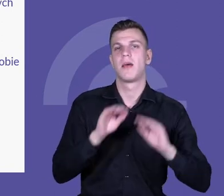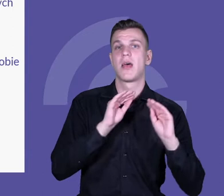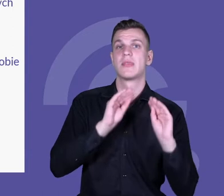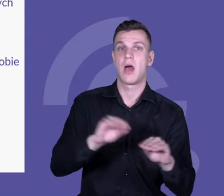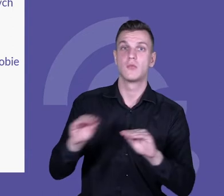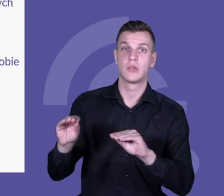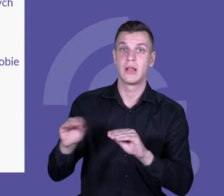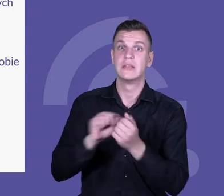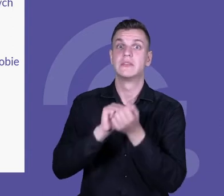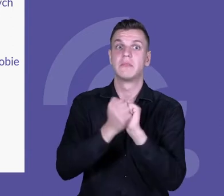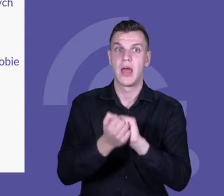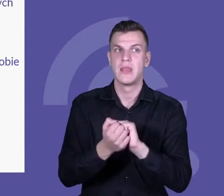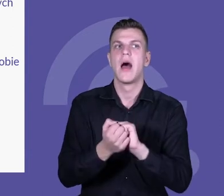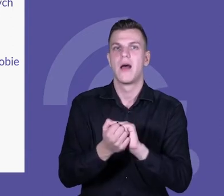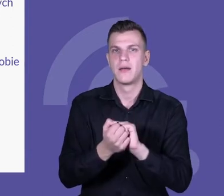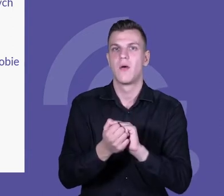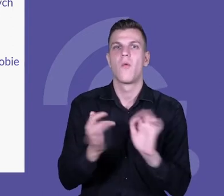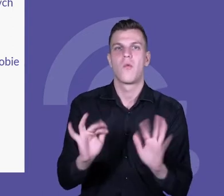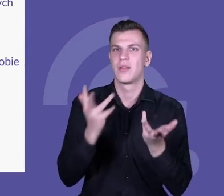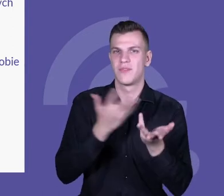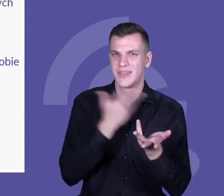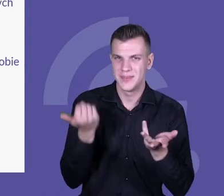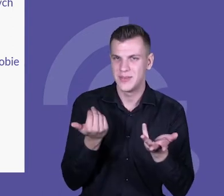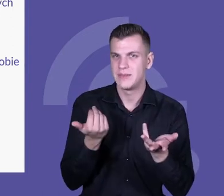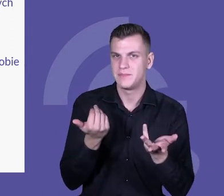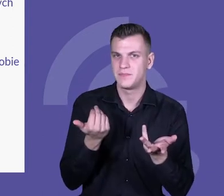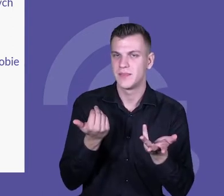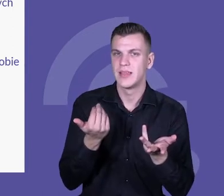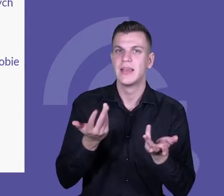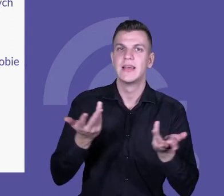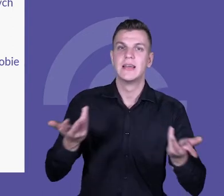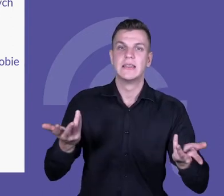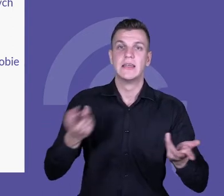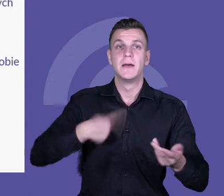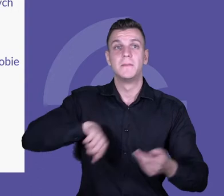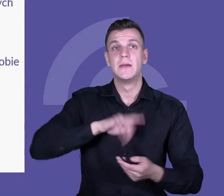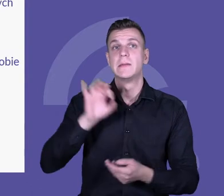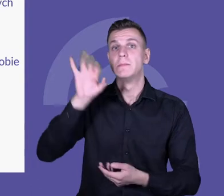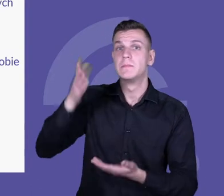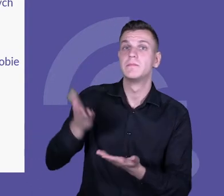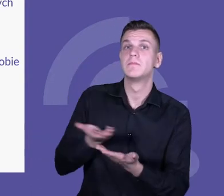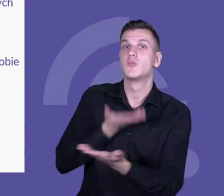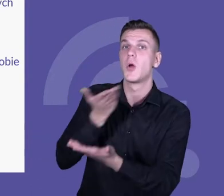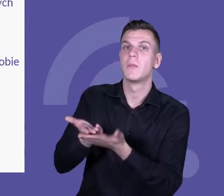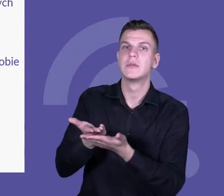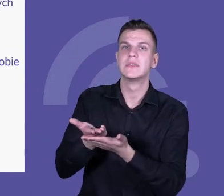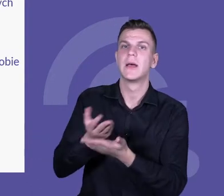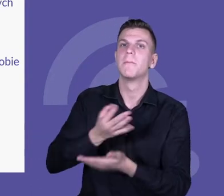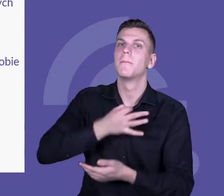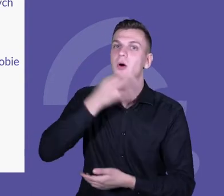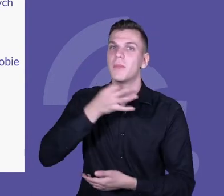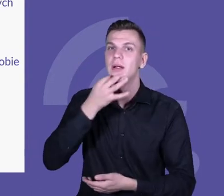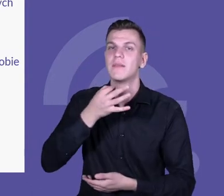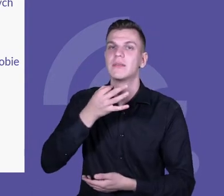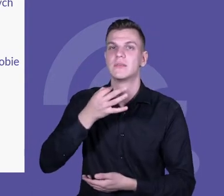rewolucją w systemie. Sugerujemy, że być może takim najprostszym krokiem ku temu w tym kierunku jest to, żeby część tych wymagań